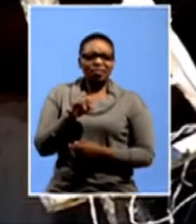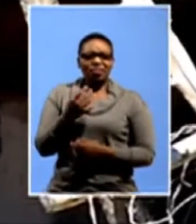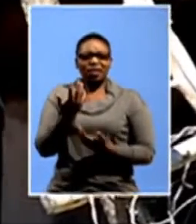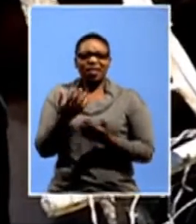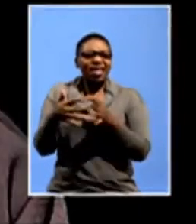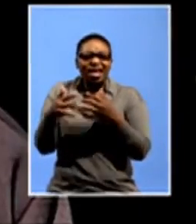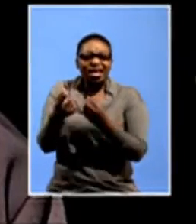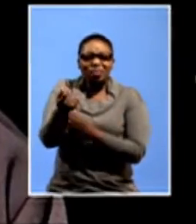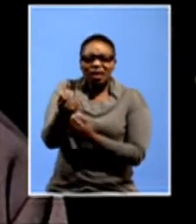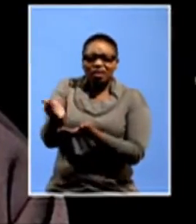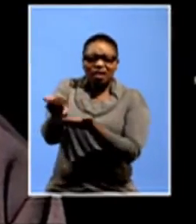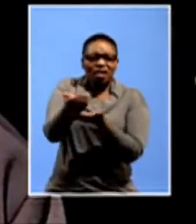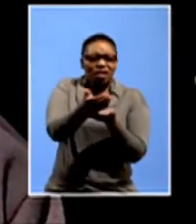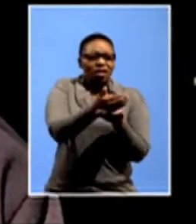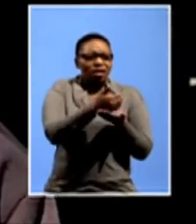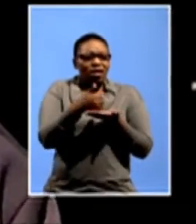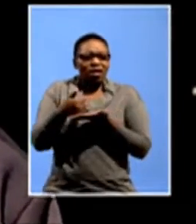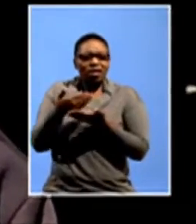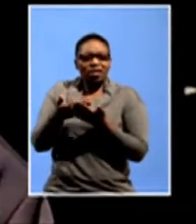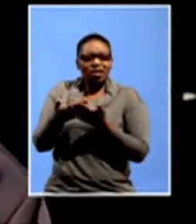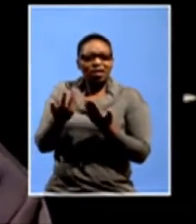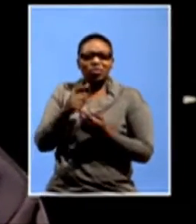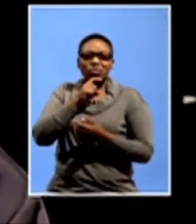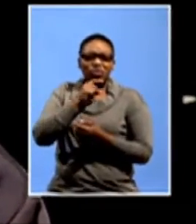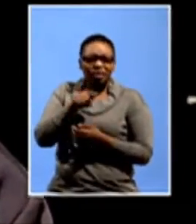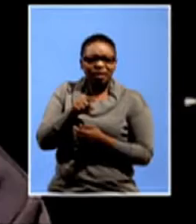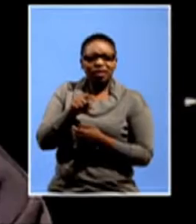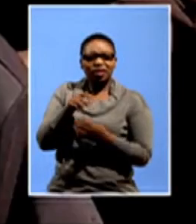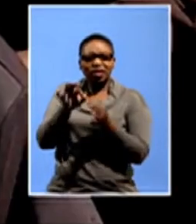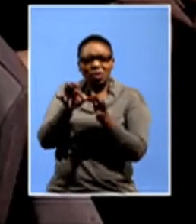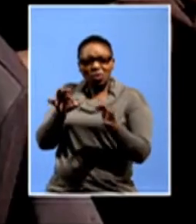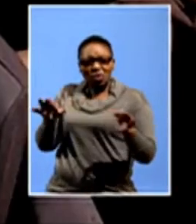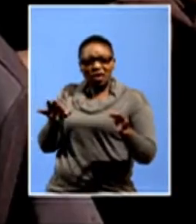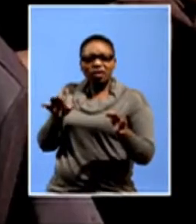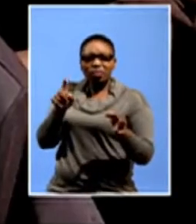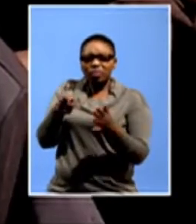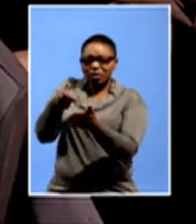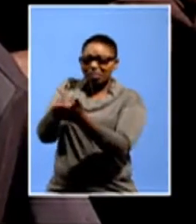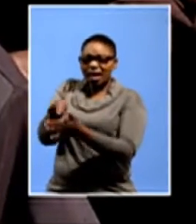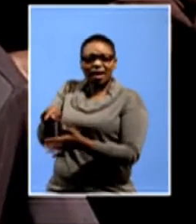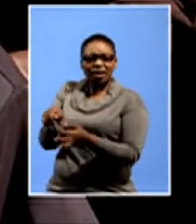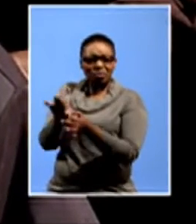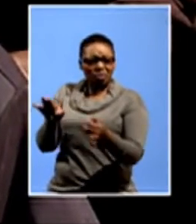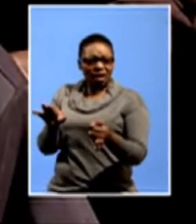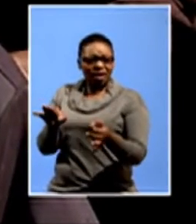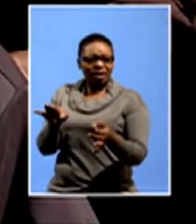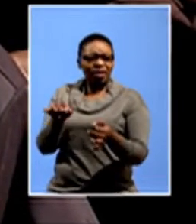ongemaakt. En als je cent hebt en je kan draad kopen, koop een stukje voor jou. Je moet hem maar net